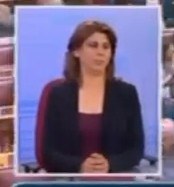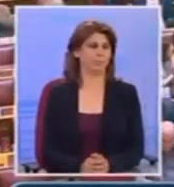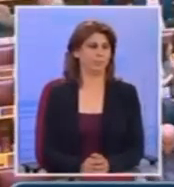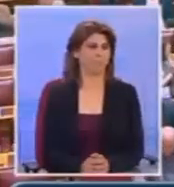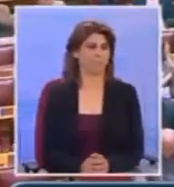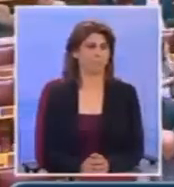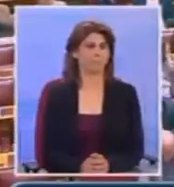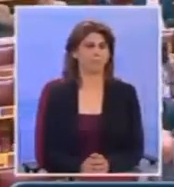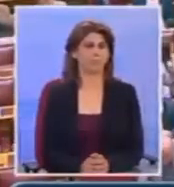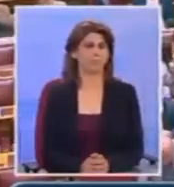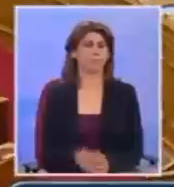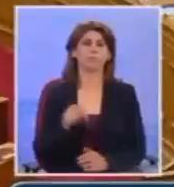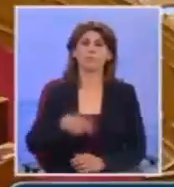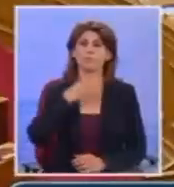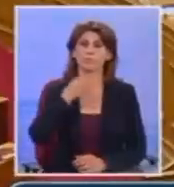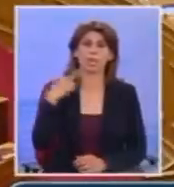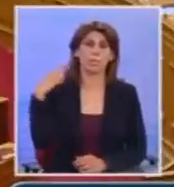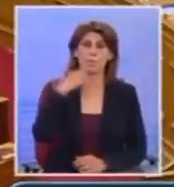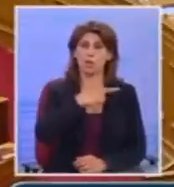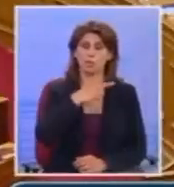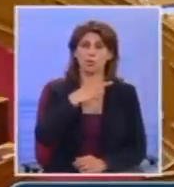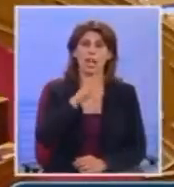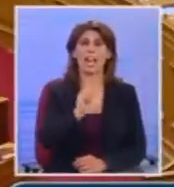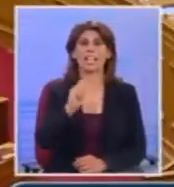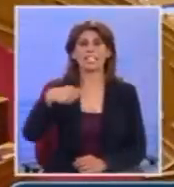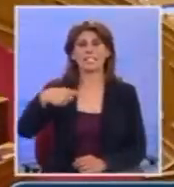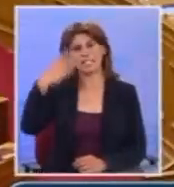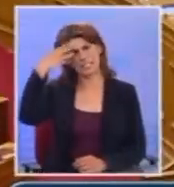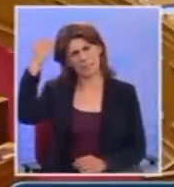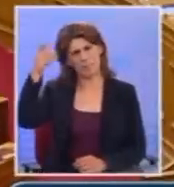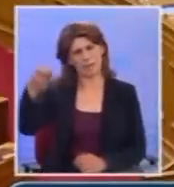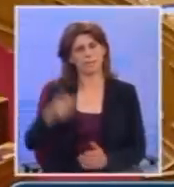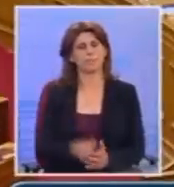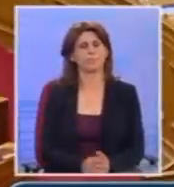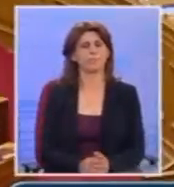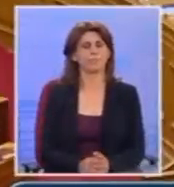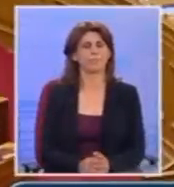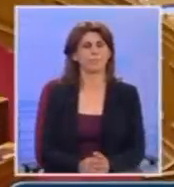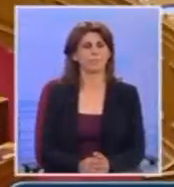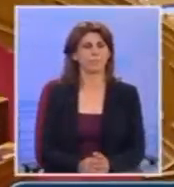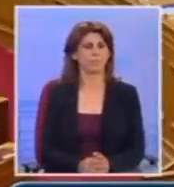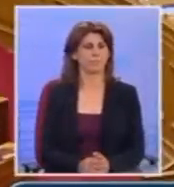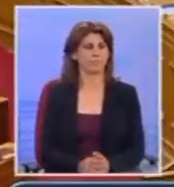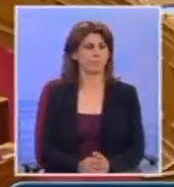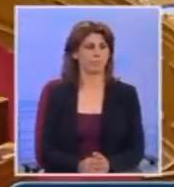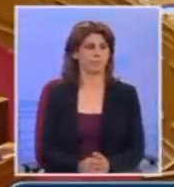Το λόγο έχει ο Πρωθυπουργός κύριος Αλέξιος Τσίπρας. Ορίστε, κύριε Πρωθυπουργέ.